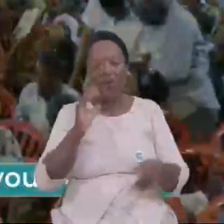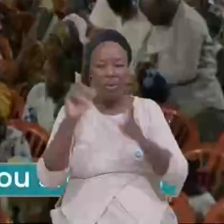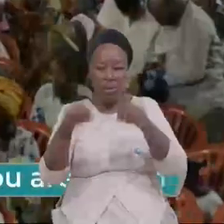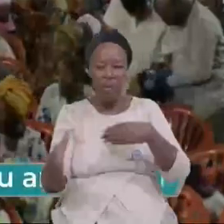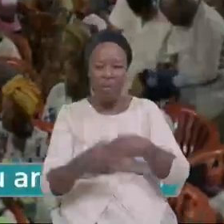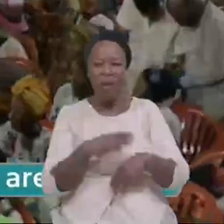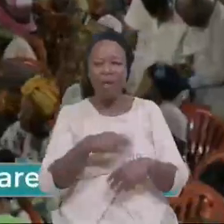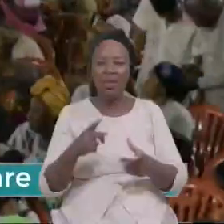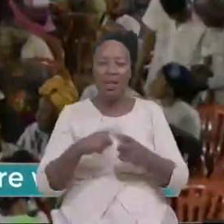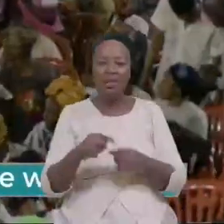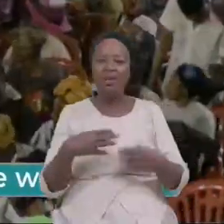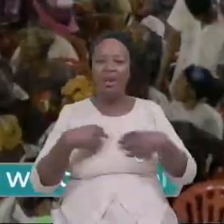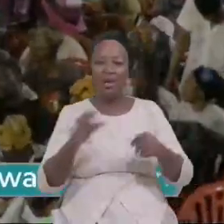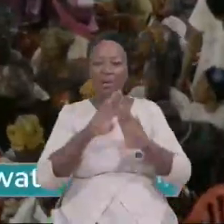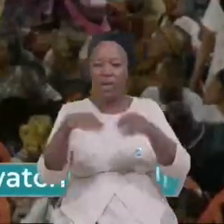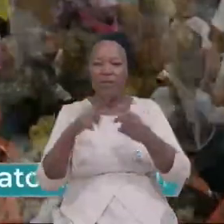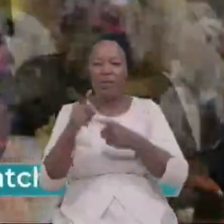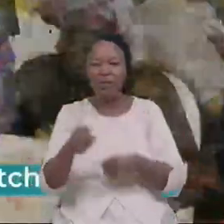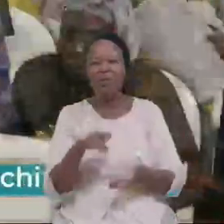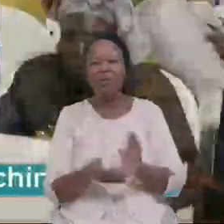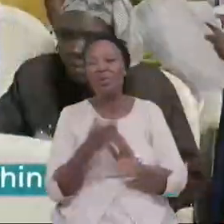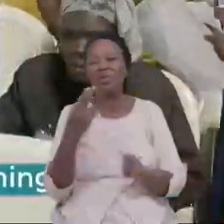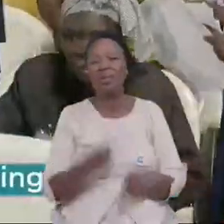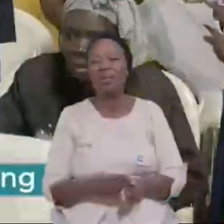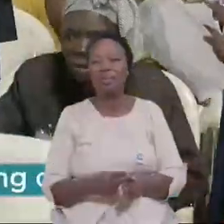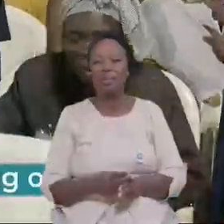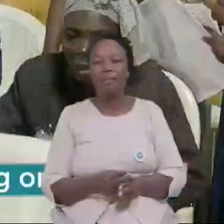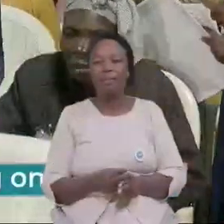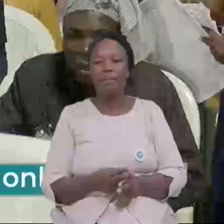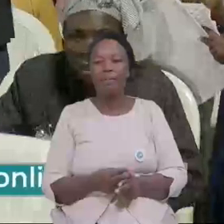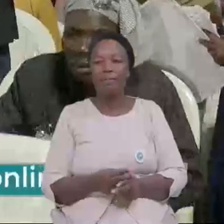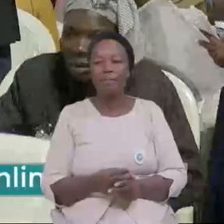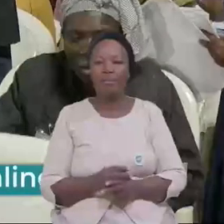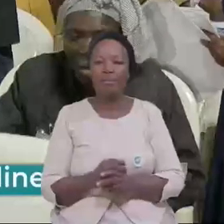Nous allons prendre les convertis. Après, je reviendrai, vos miracles vous seront donnés.